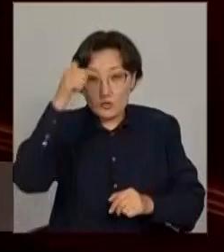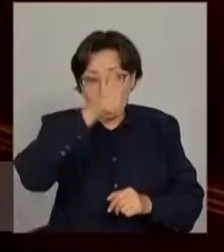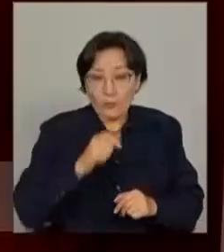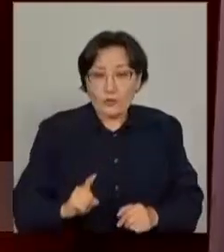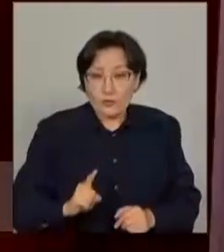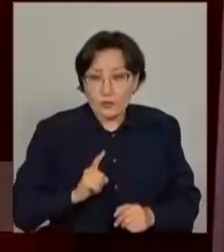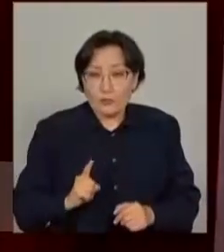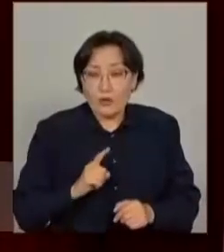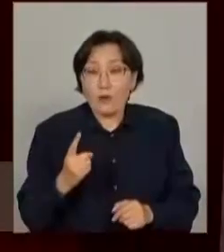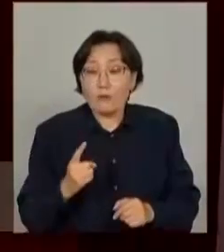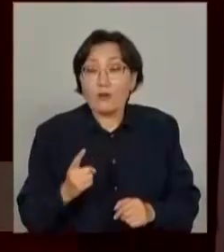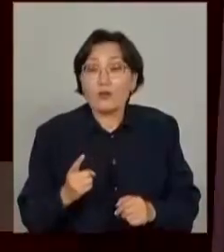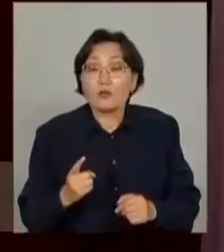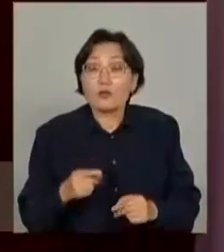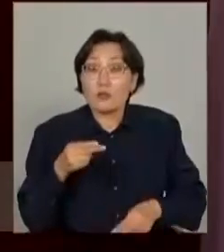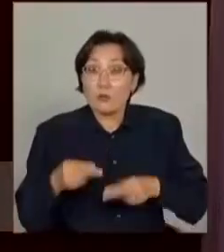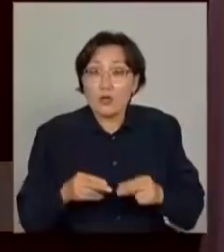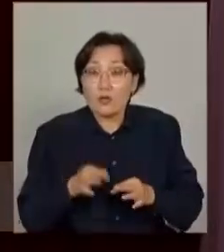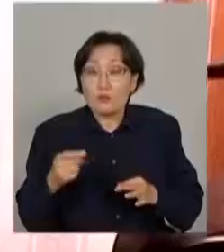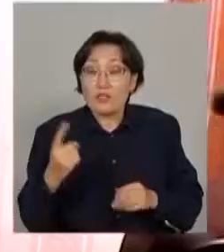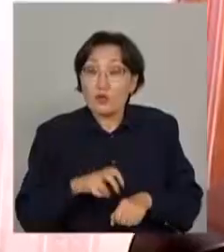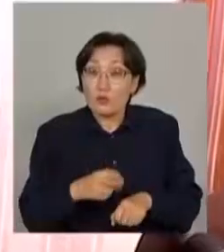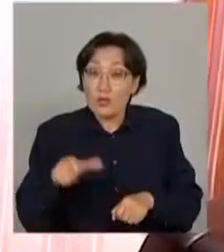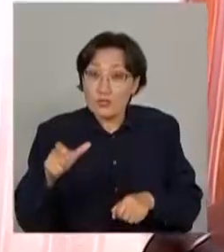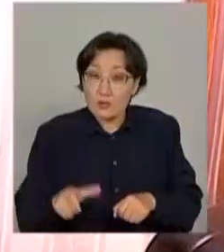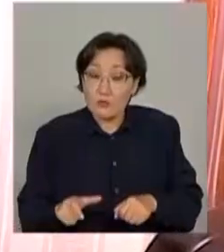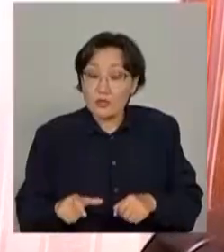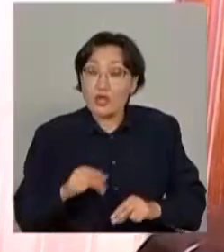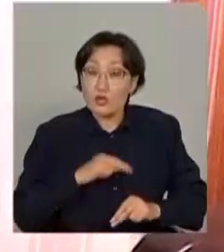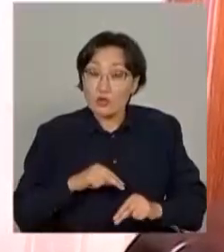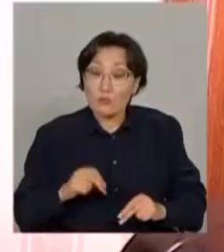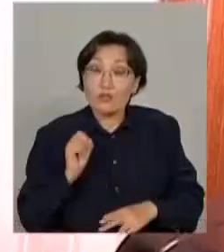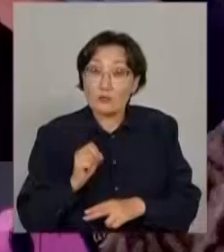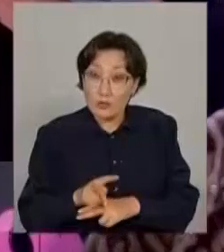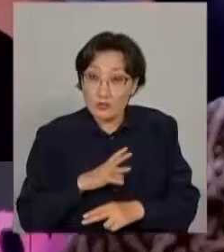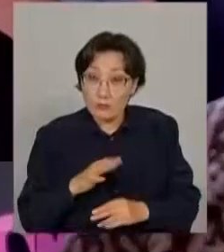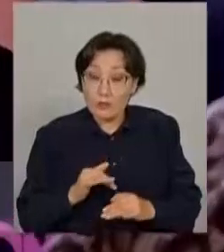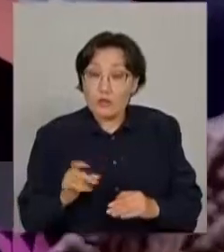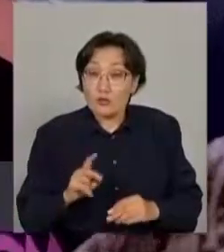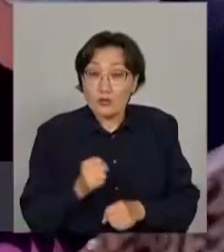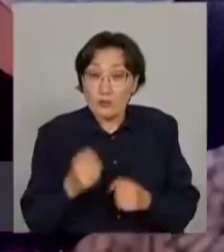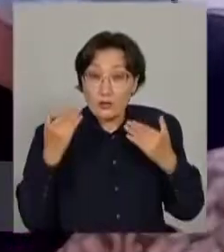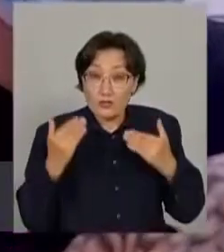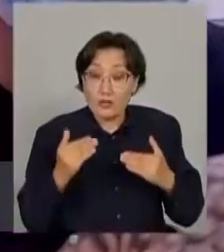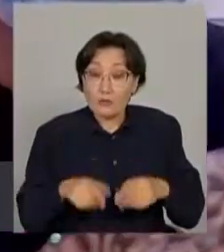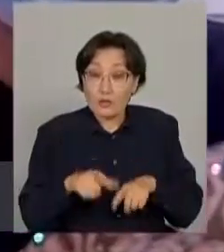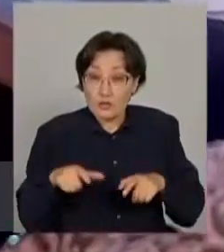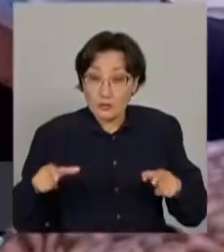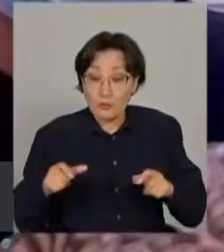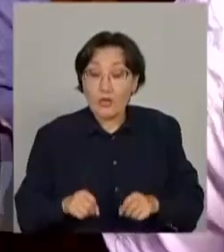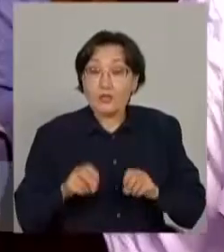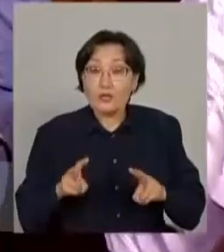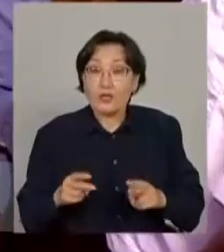тұрып отаға бір қадам қалғанда аймақтағы жалғыз трансплантолог дәрігер жұмыстан қуылған. Шарасыз күйде қалдық деген науқастар